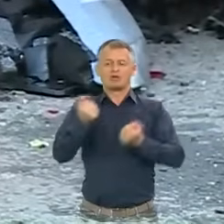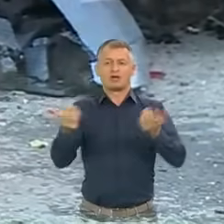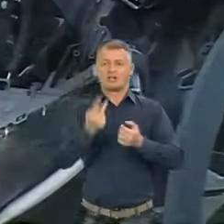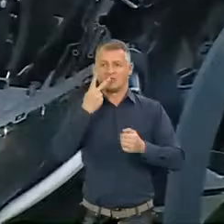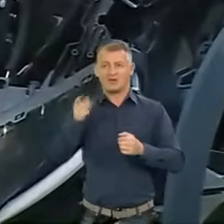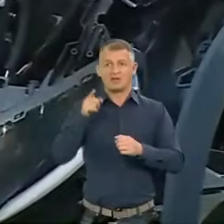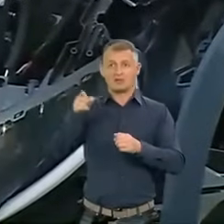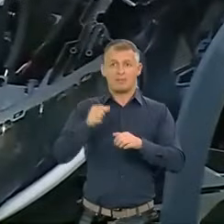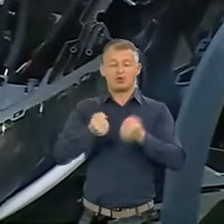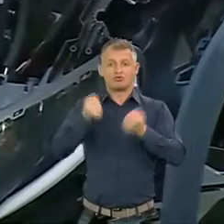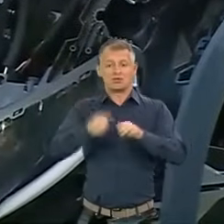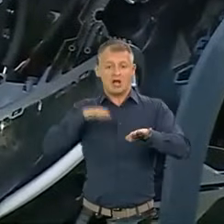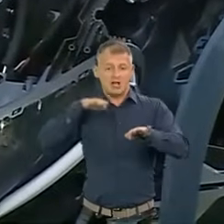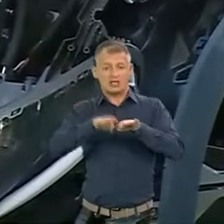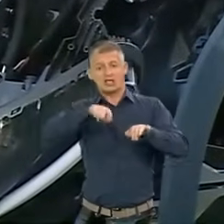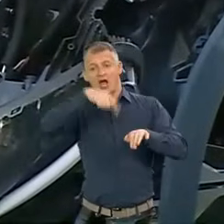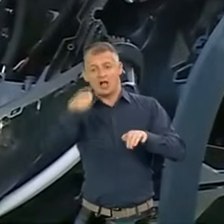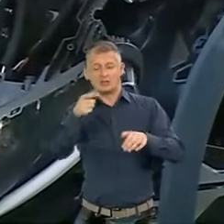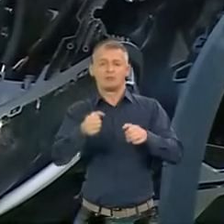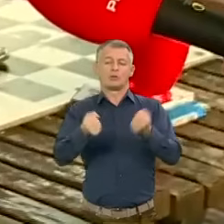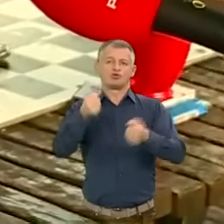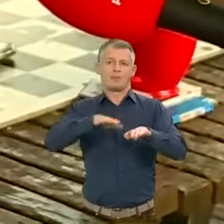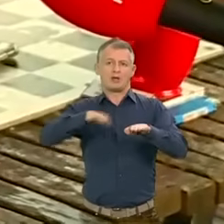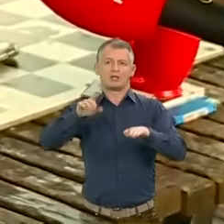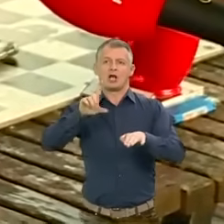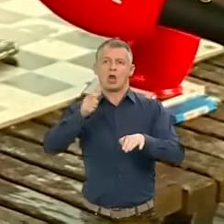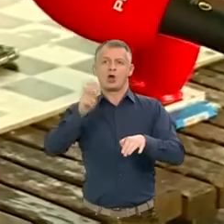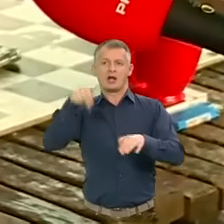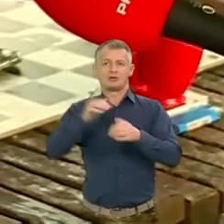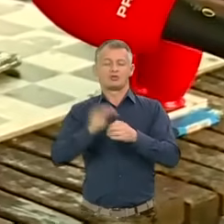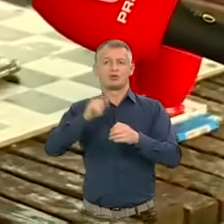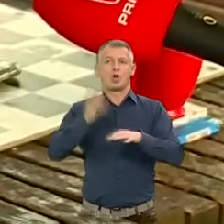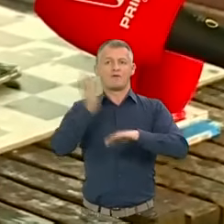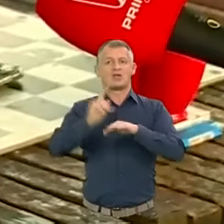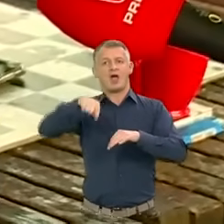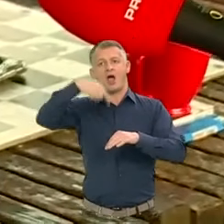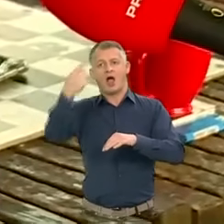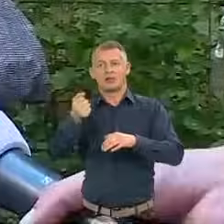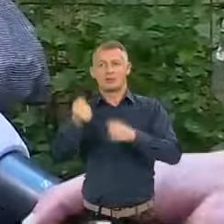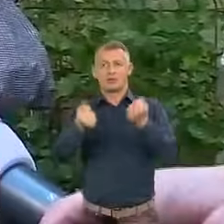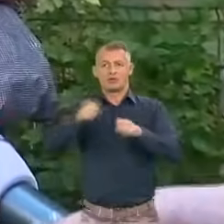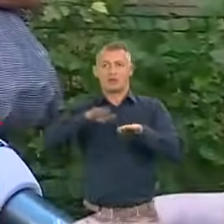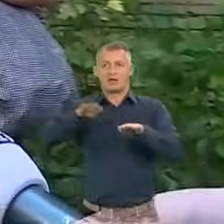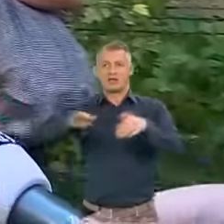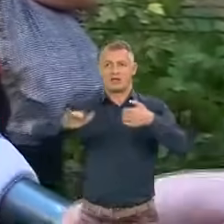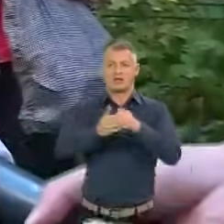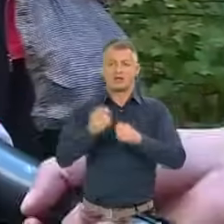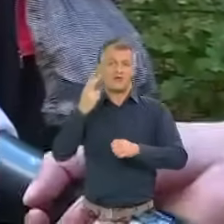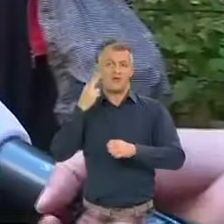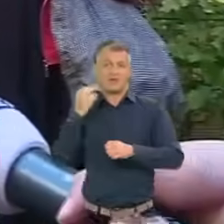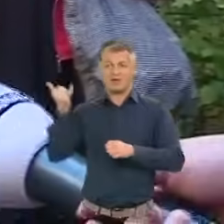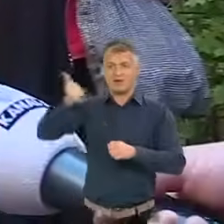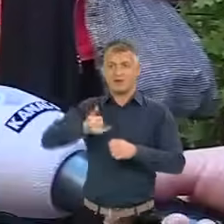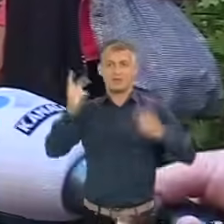lovit un Logan Loganul un o altă mașină care era parcată lângă o fată de n a venit cu o